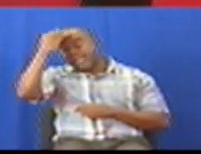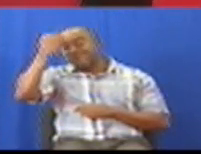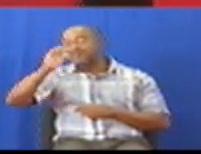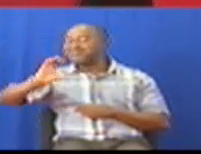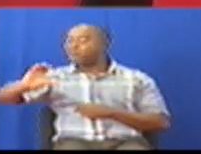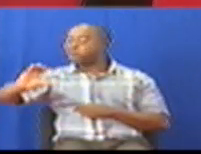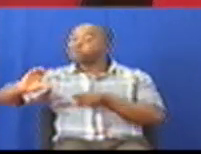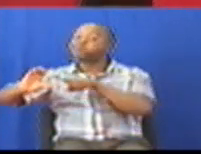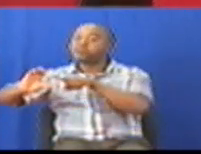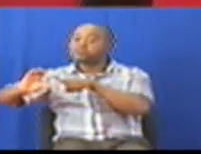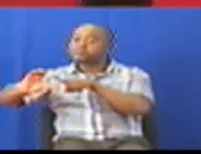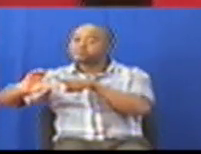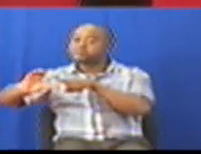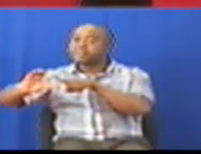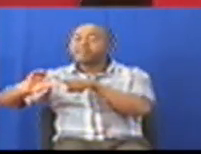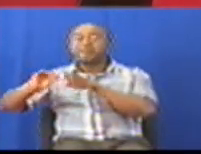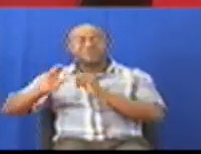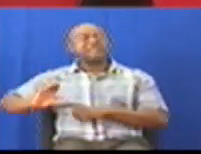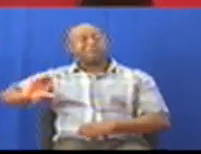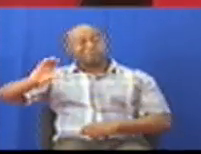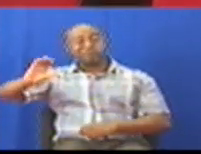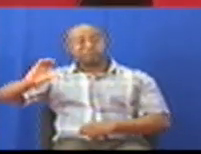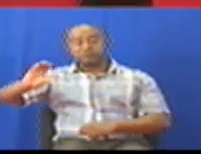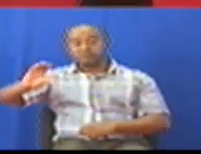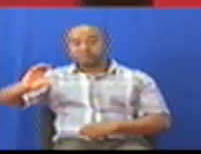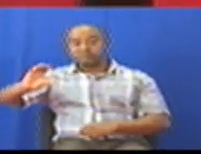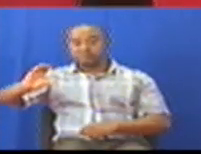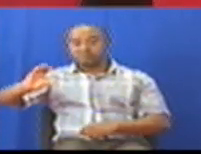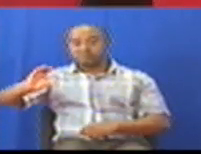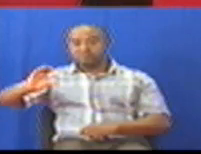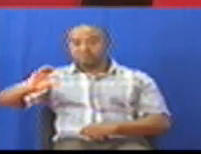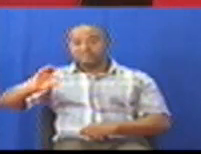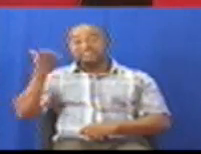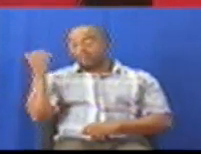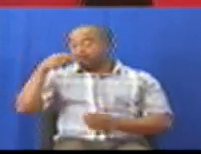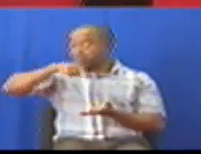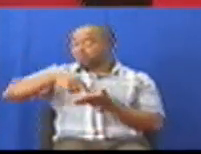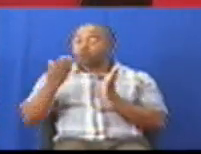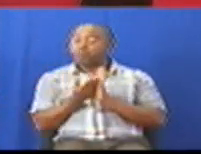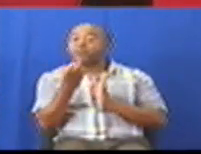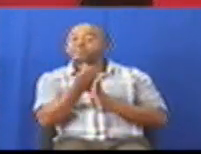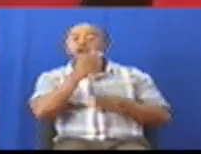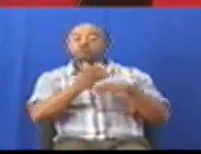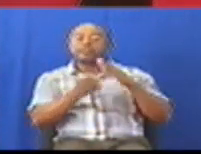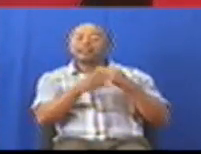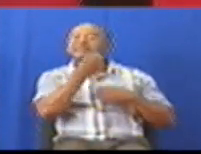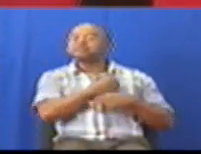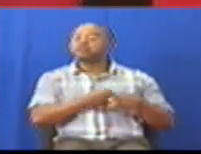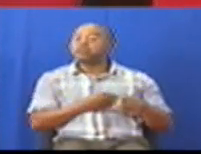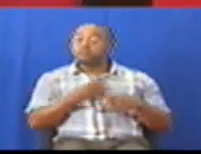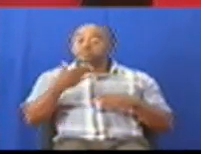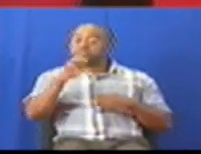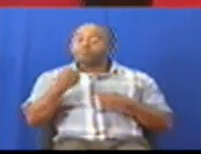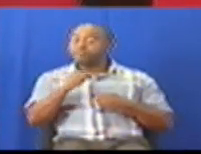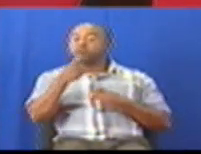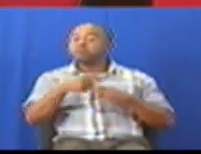Katika elimu tumepata pesa za kutosha. Mirundiko sekondari nilisimama hapa kuomba, na kila mtu alisikia, nimepata zaidi ya milioni 700